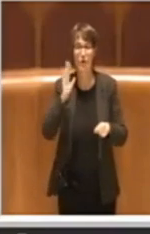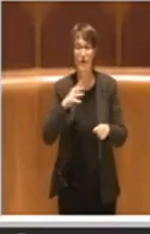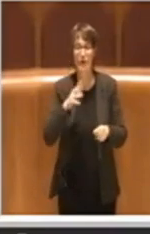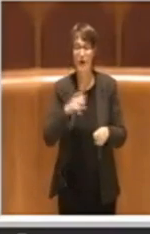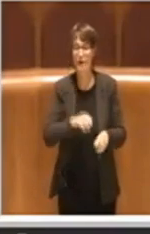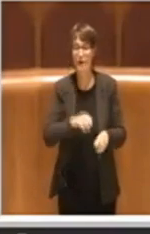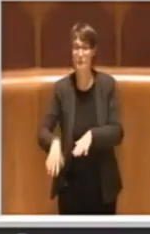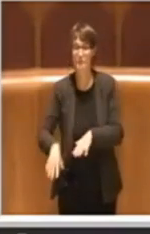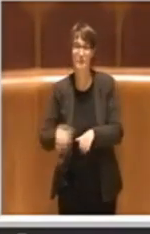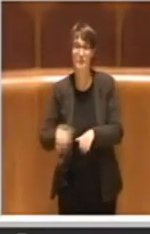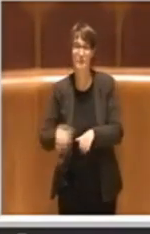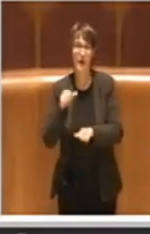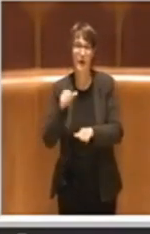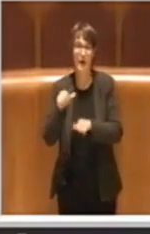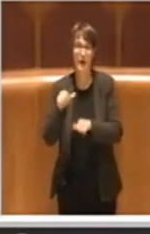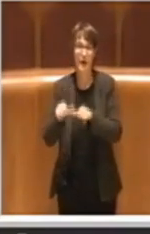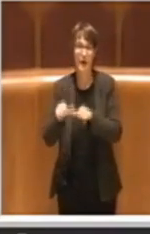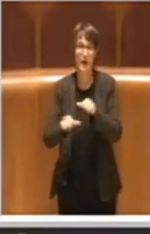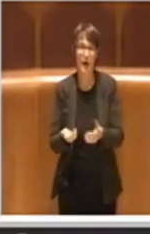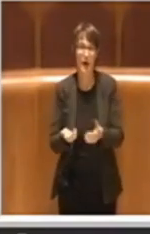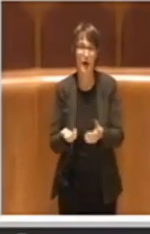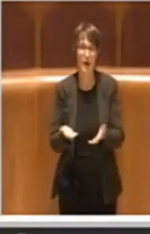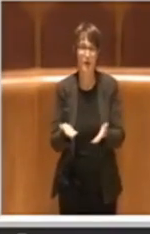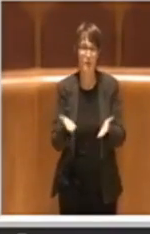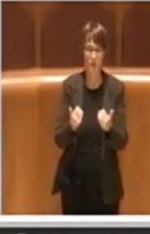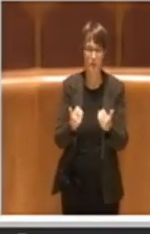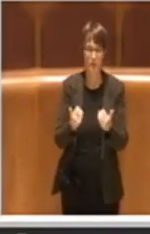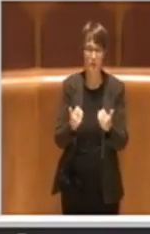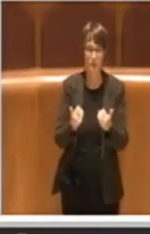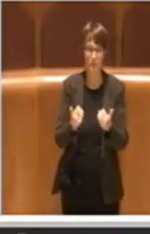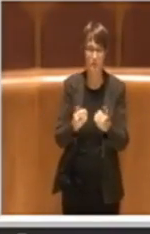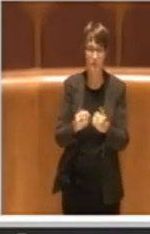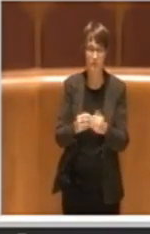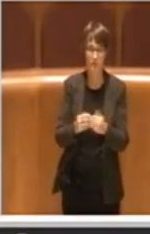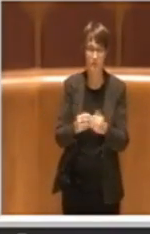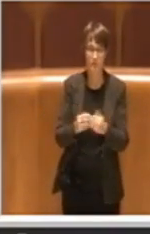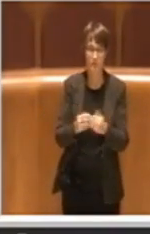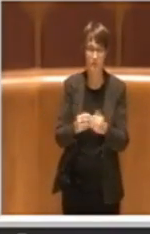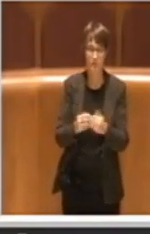questo è il primo ordine del giocondo presidente